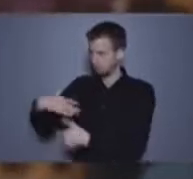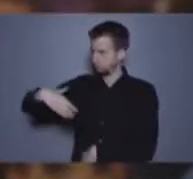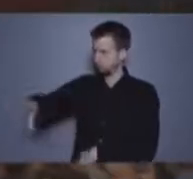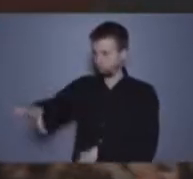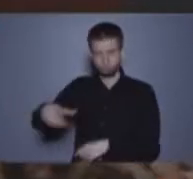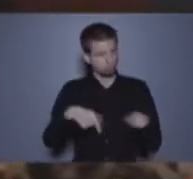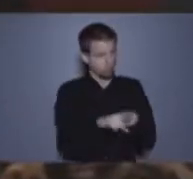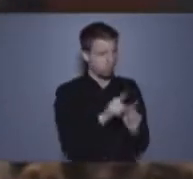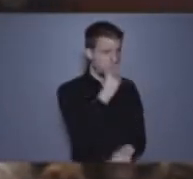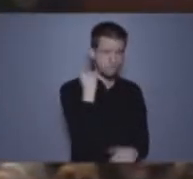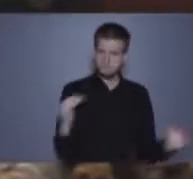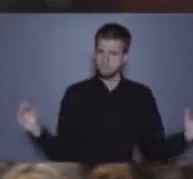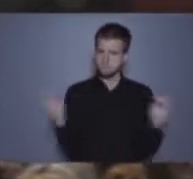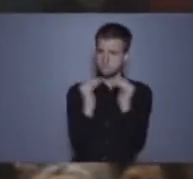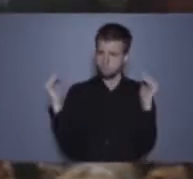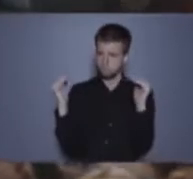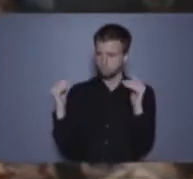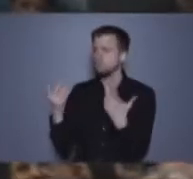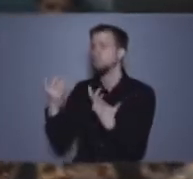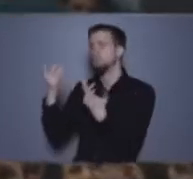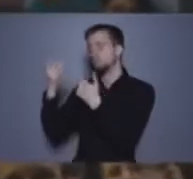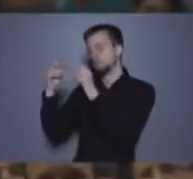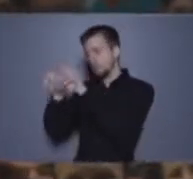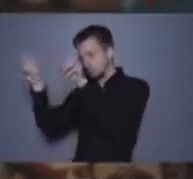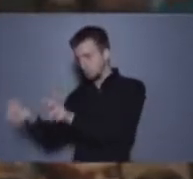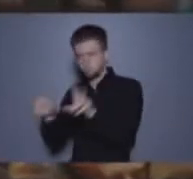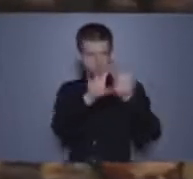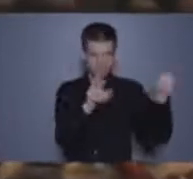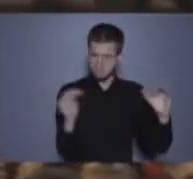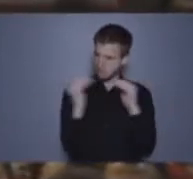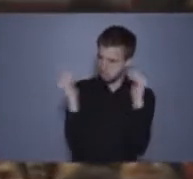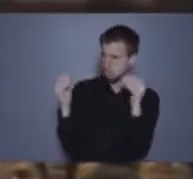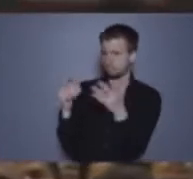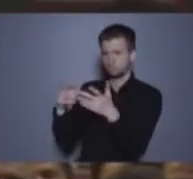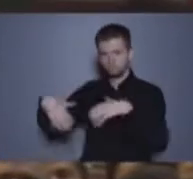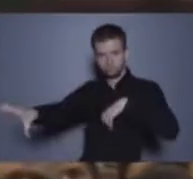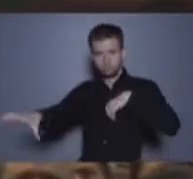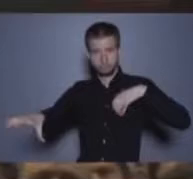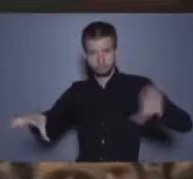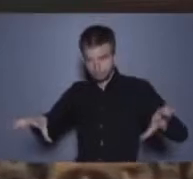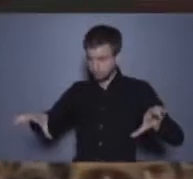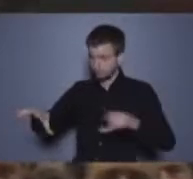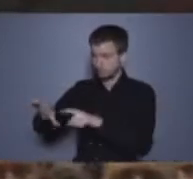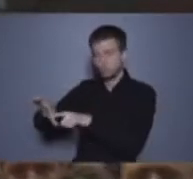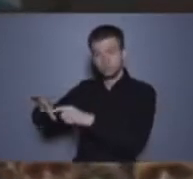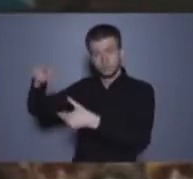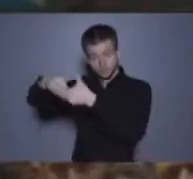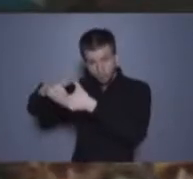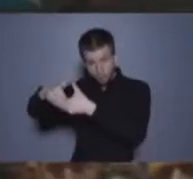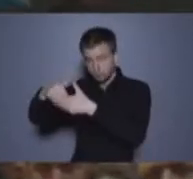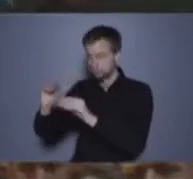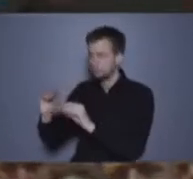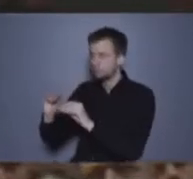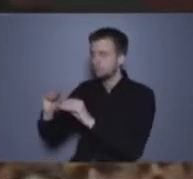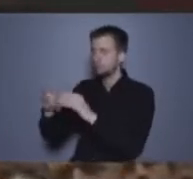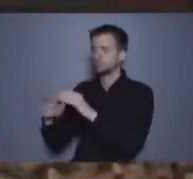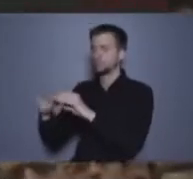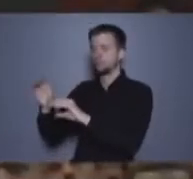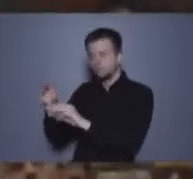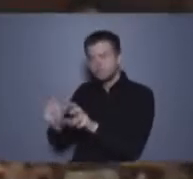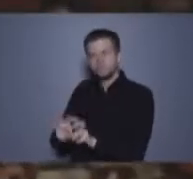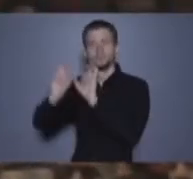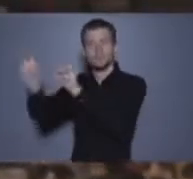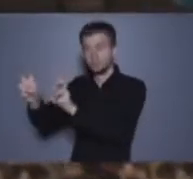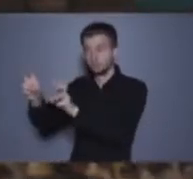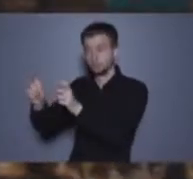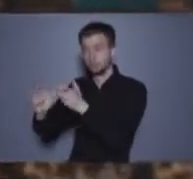à qualification égale, alors le supplément de cotisation que cela générera